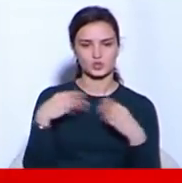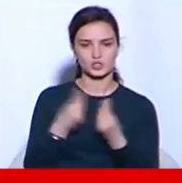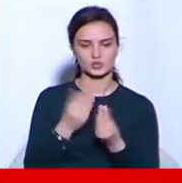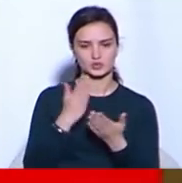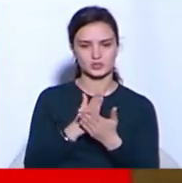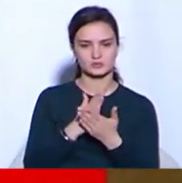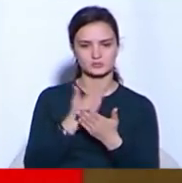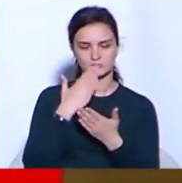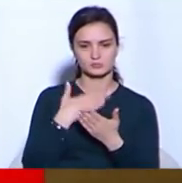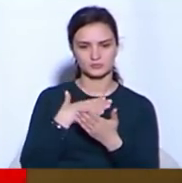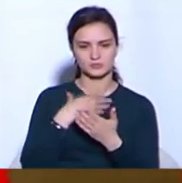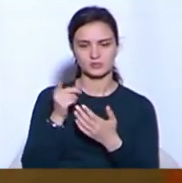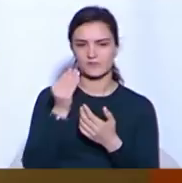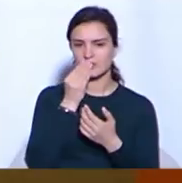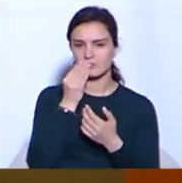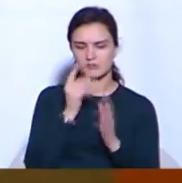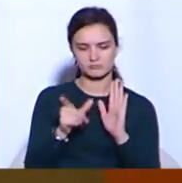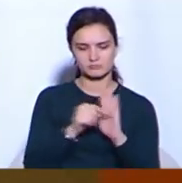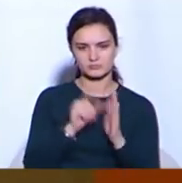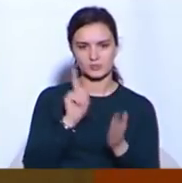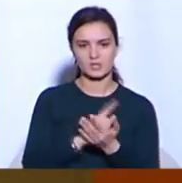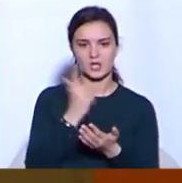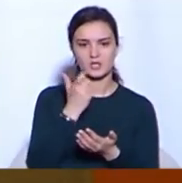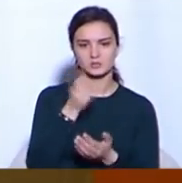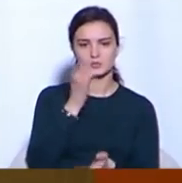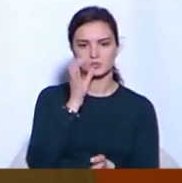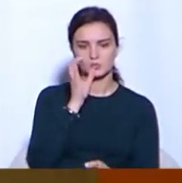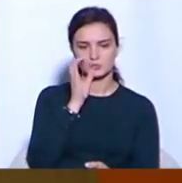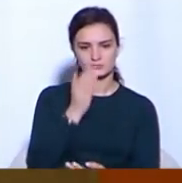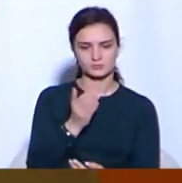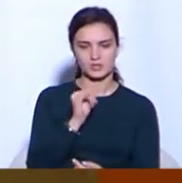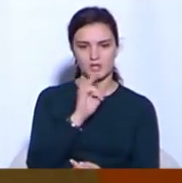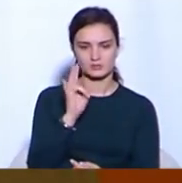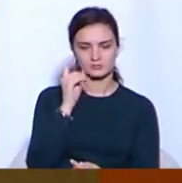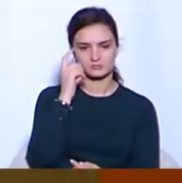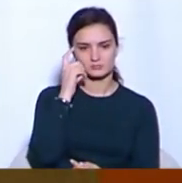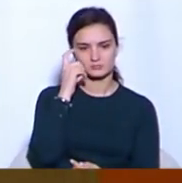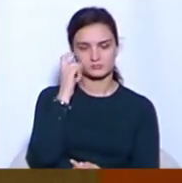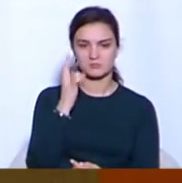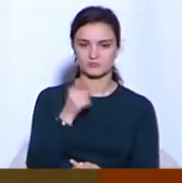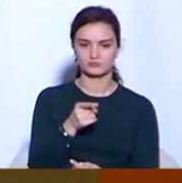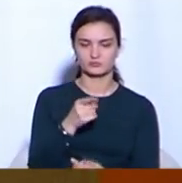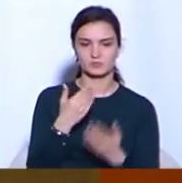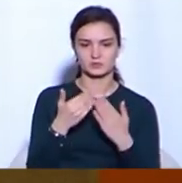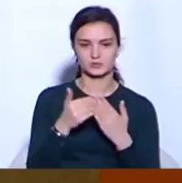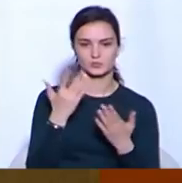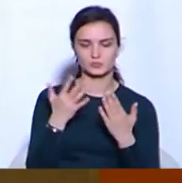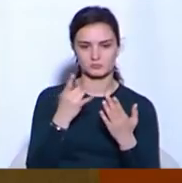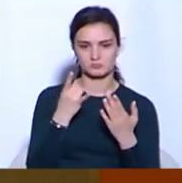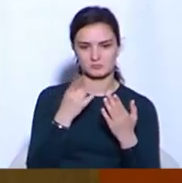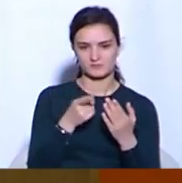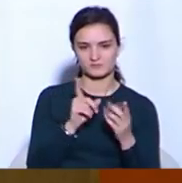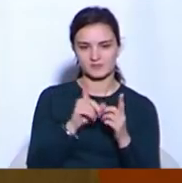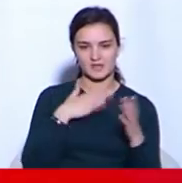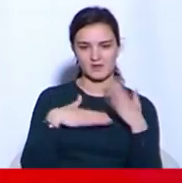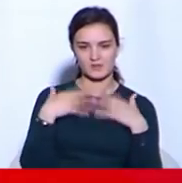არის ტრადიცია კვებას დავაყოლოთ აუცილებლად გაზიანი სასმელი, ან ბავშვი გავახალისოთ და თუნდაც